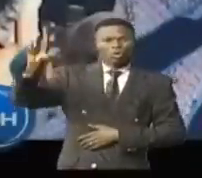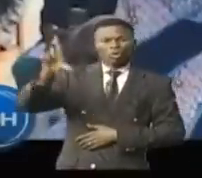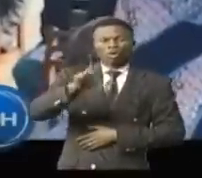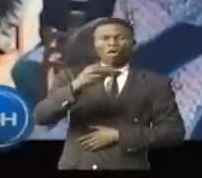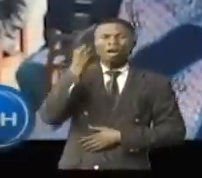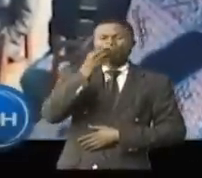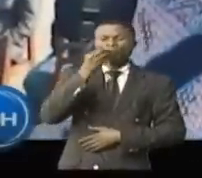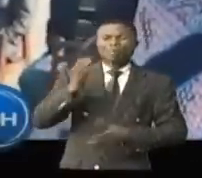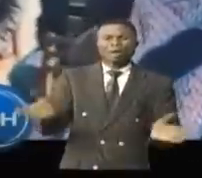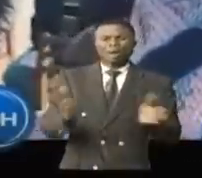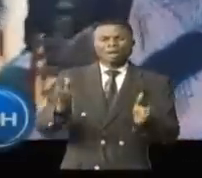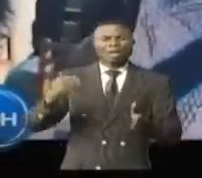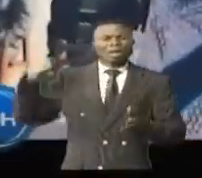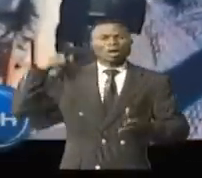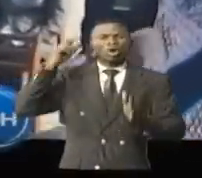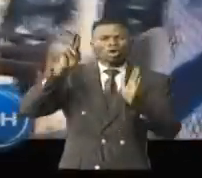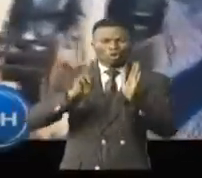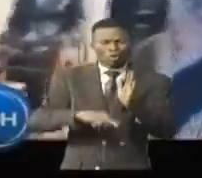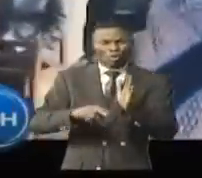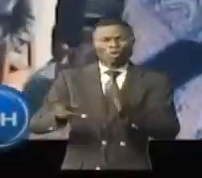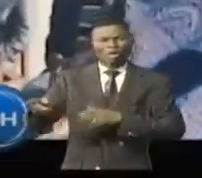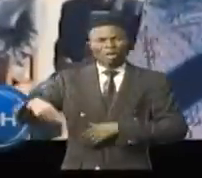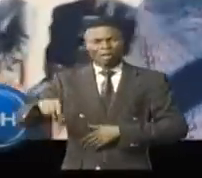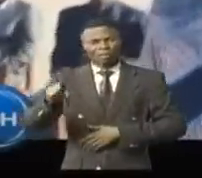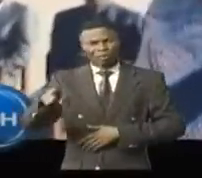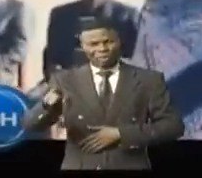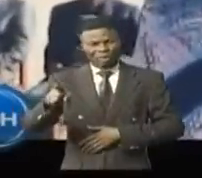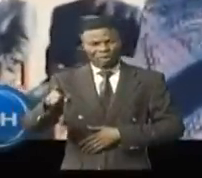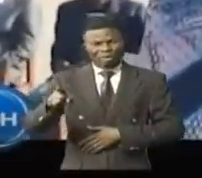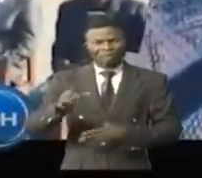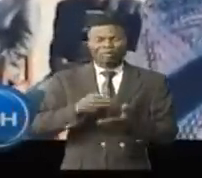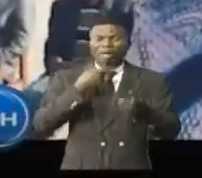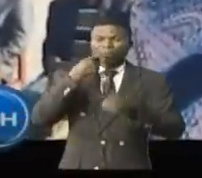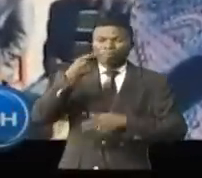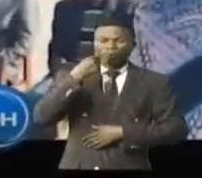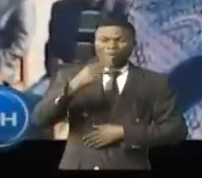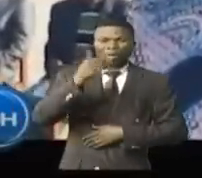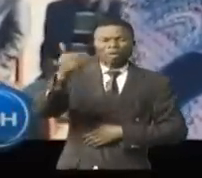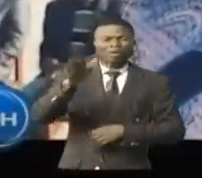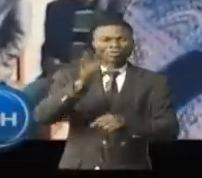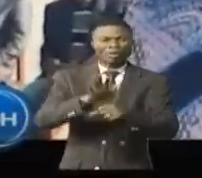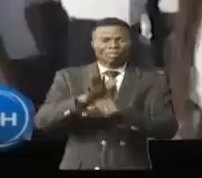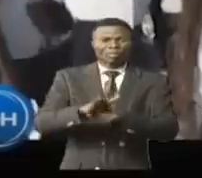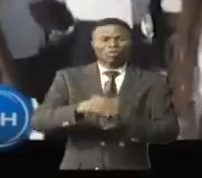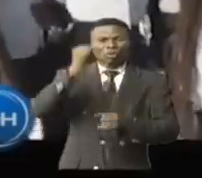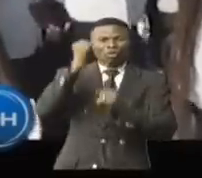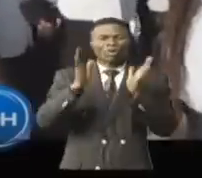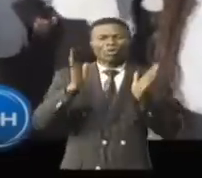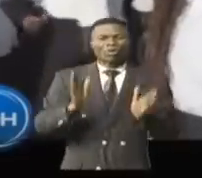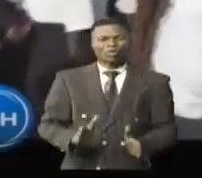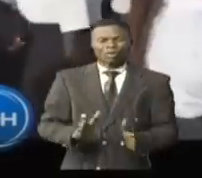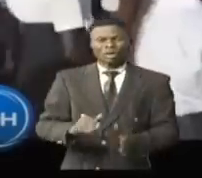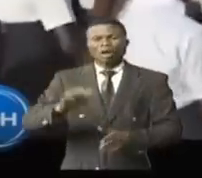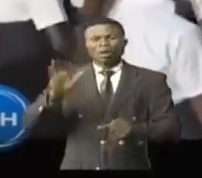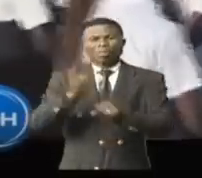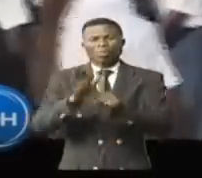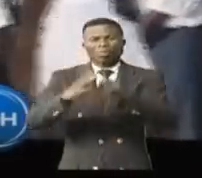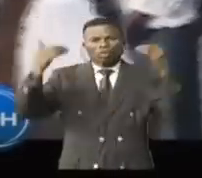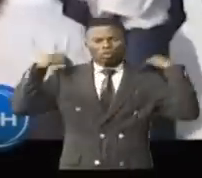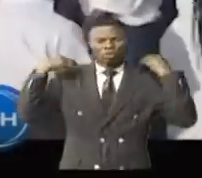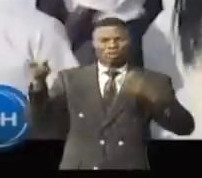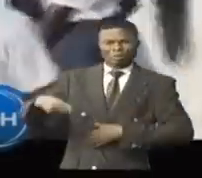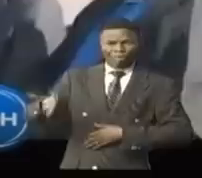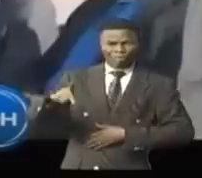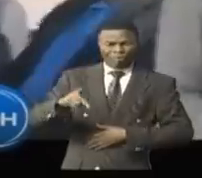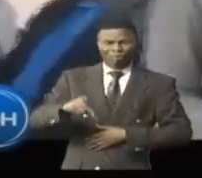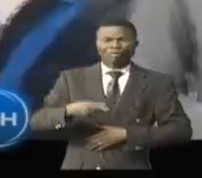d'encouragement que la gouverneure de cette province, Isabelle Yumba, s'est exprimée devant ces milliers de finalistes et autres autorités de la province pour